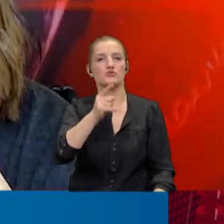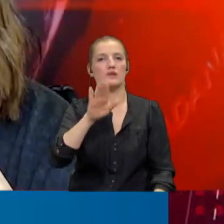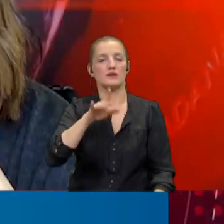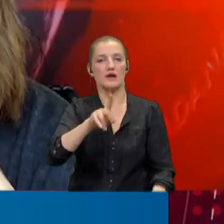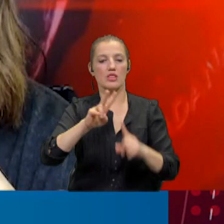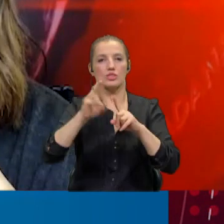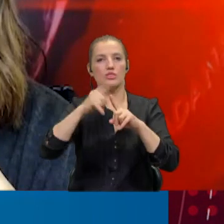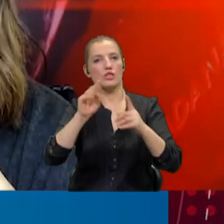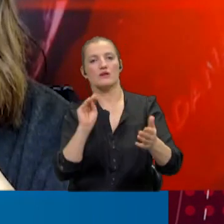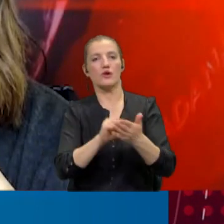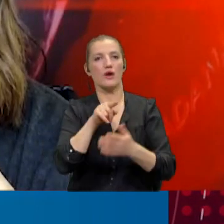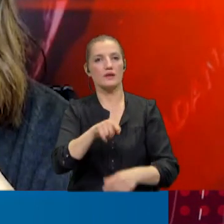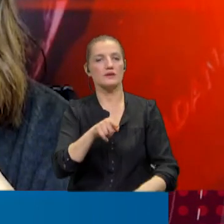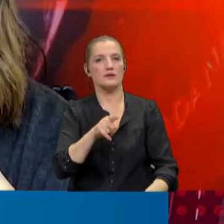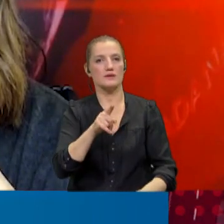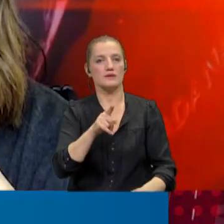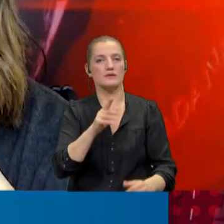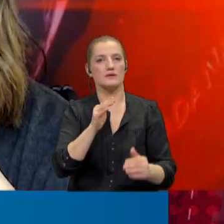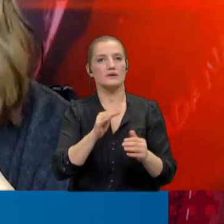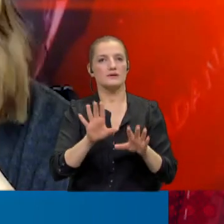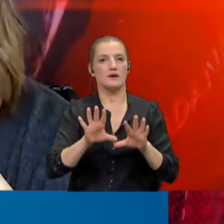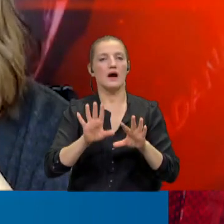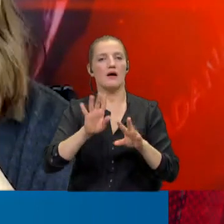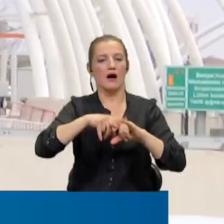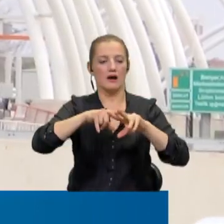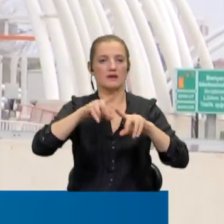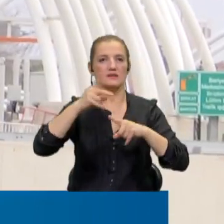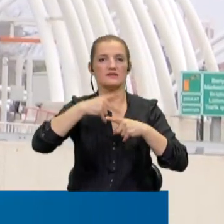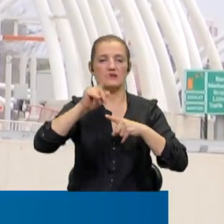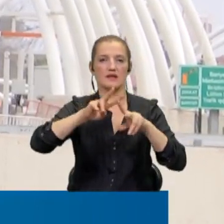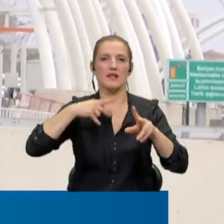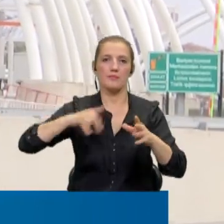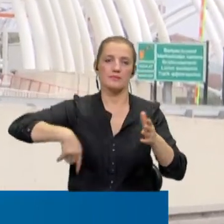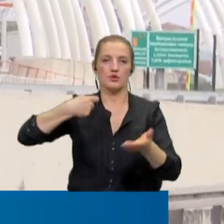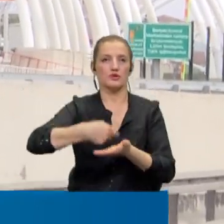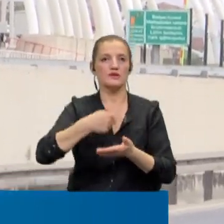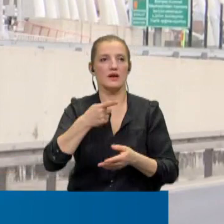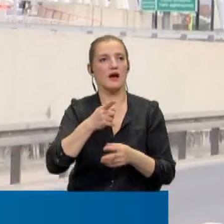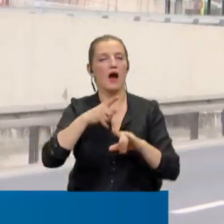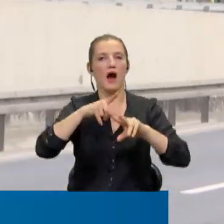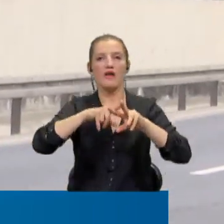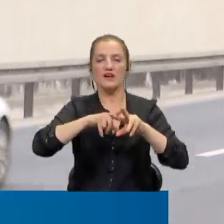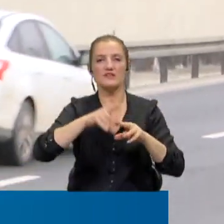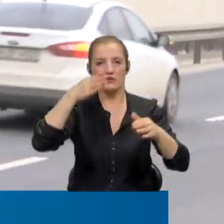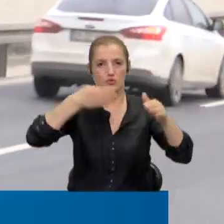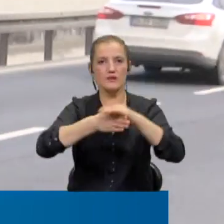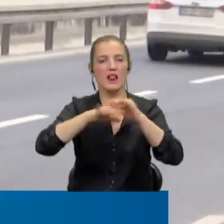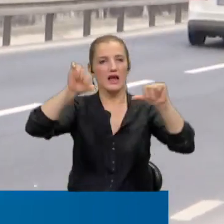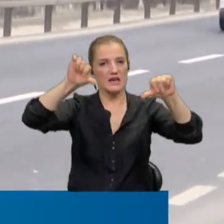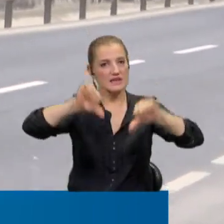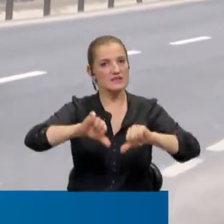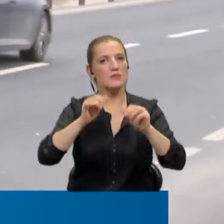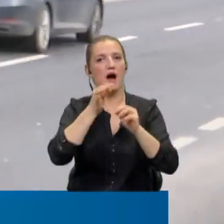Lira burada not düşelim bunun üzerin kalan kısmı hazinede Biz Ödeyeceğiz Avrasya tüneline zam Ha bir de indirim haberiyle